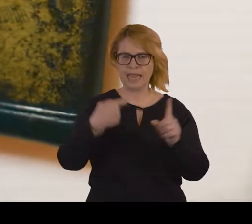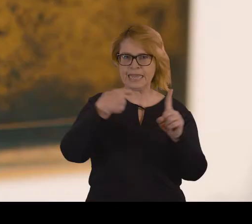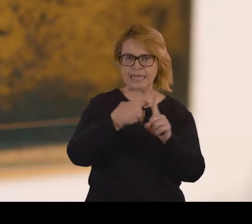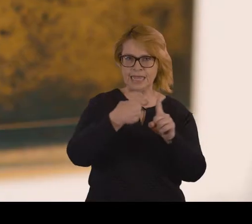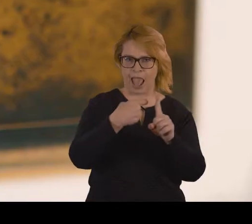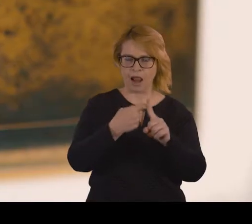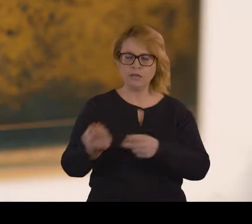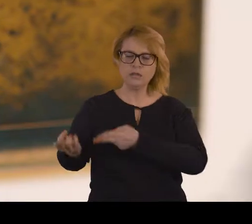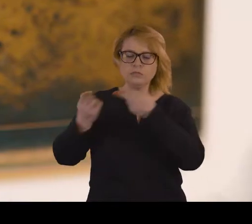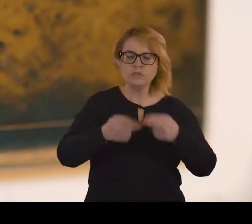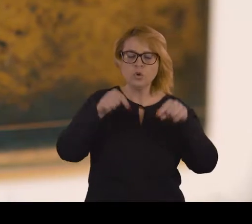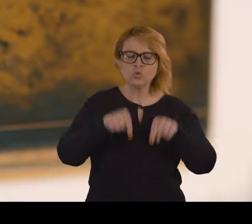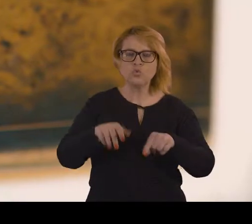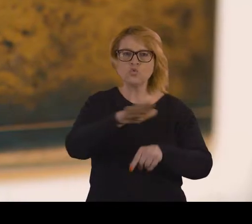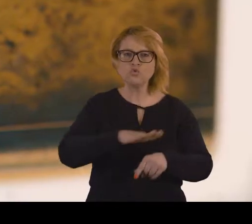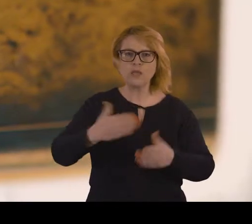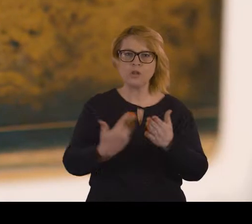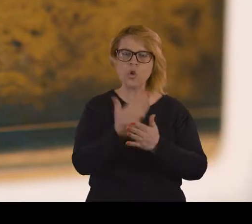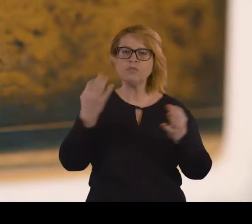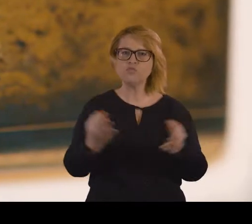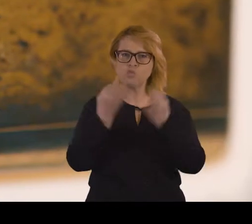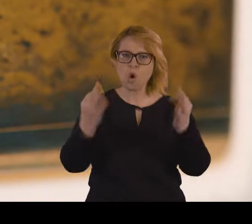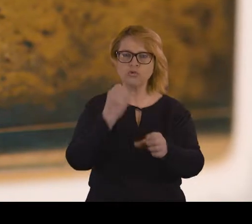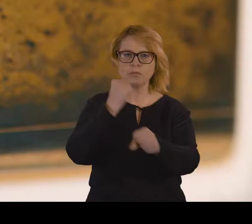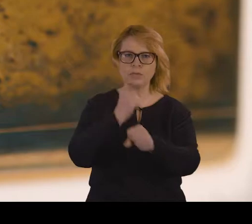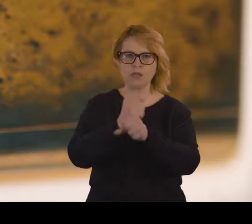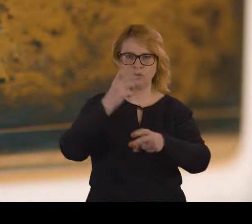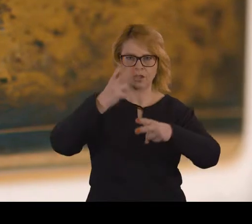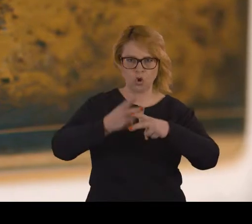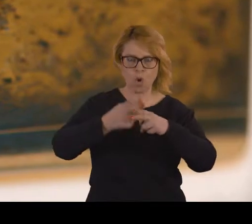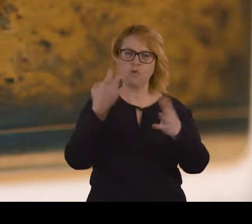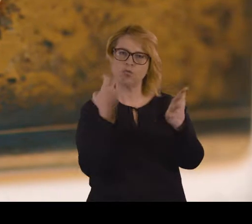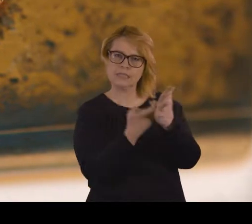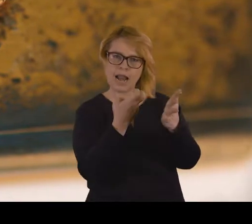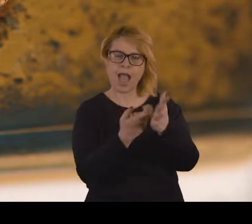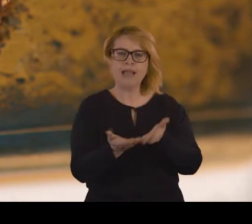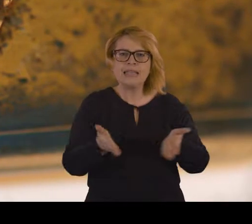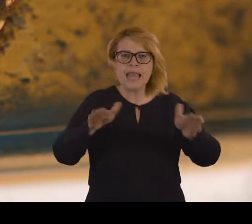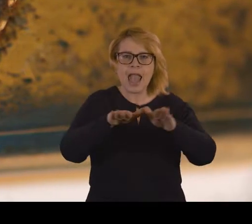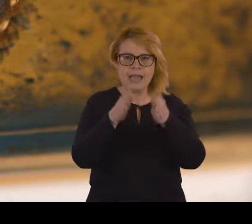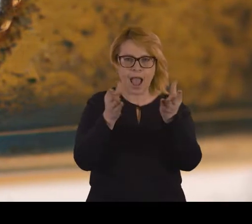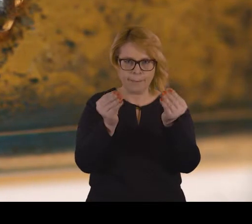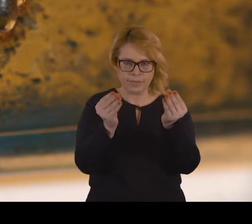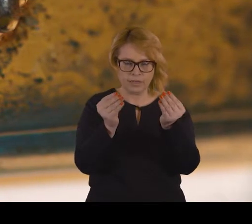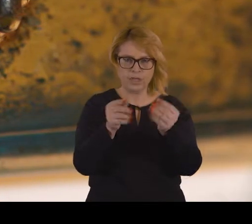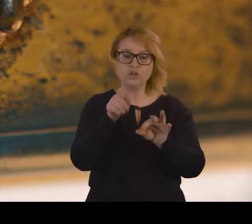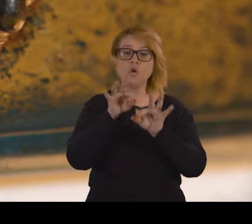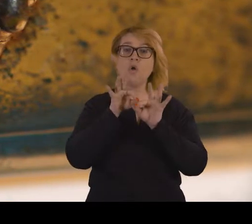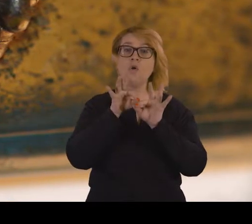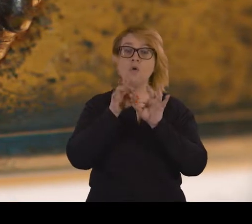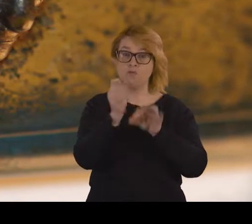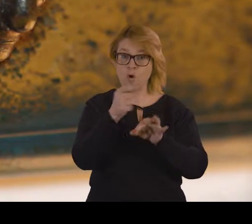Kelti priniesli na naše územie nové technológie v spracovaní kovov, skla a keramiky. Do boja ich viedol